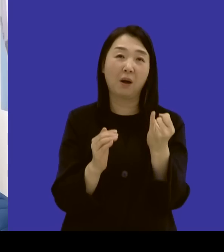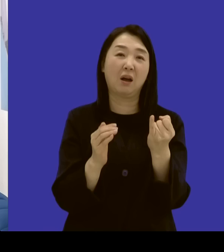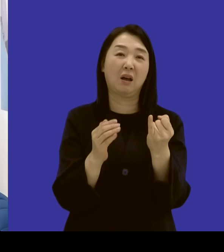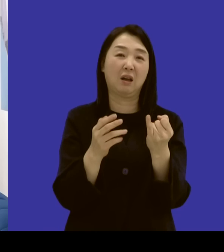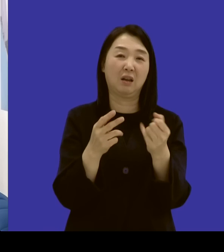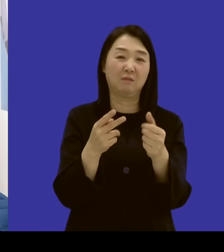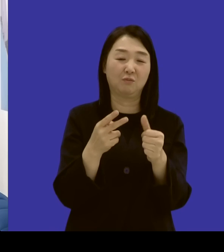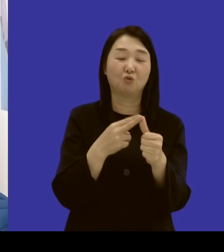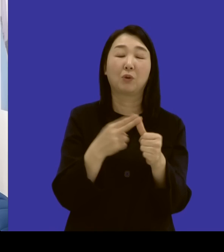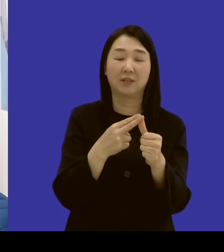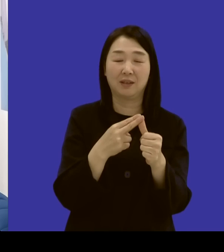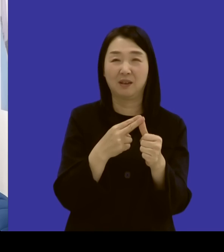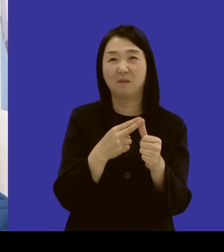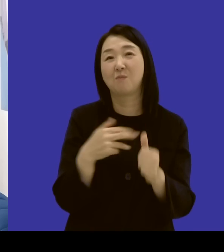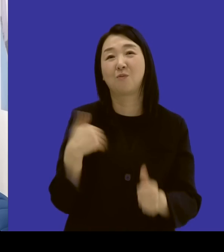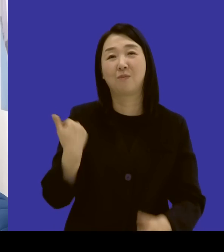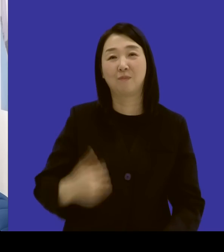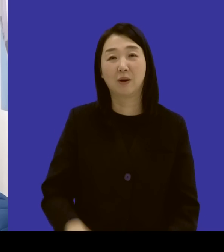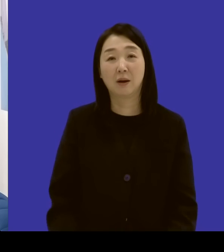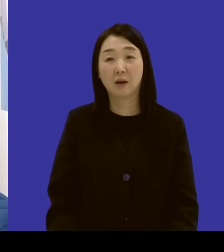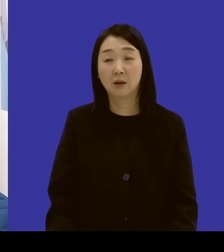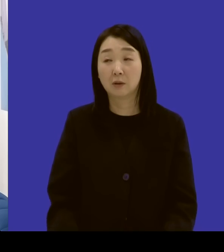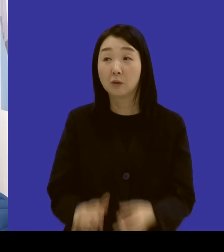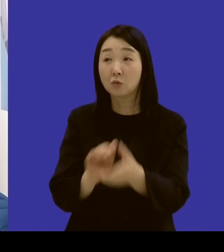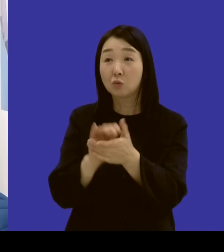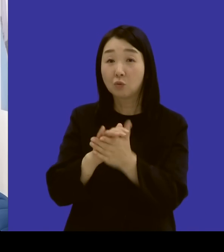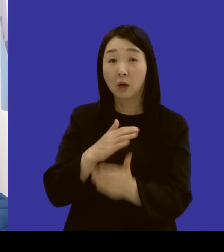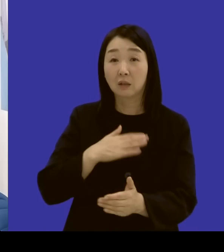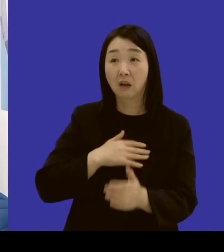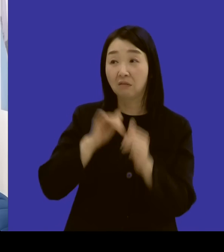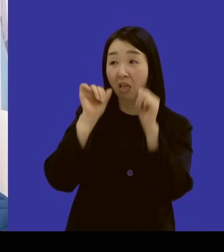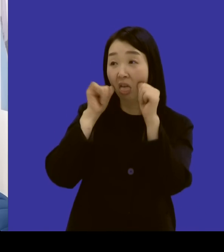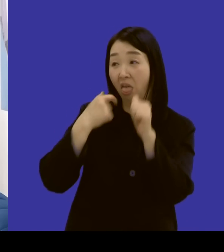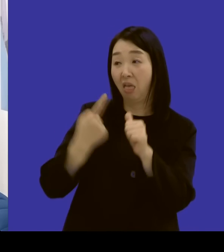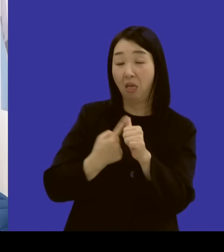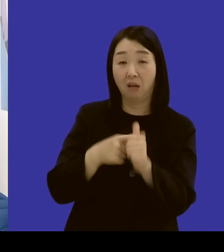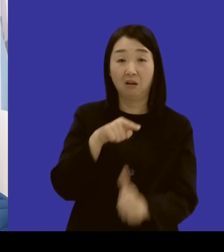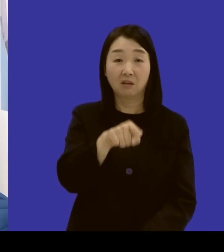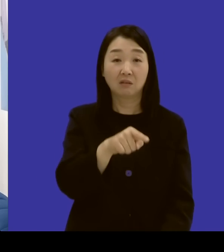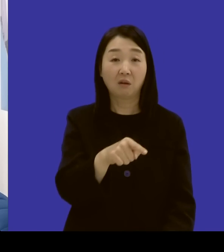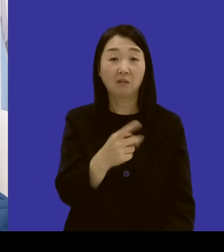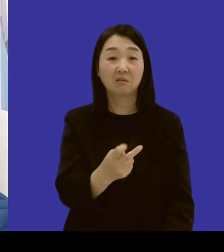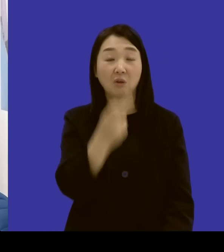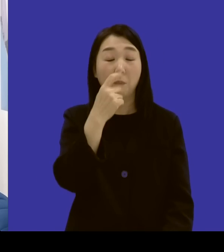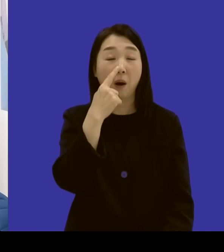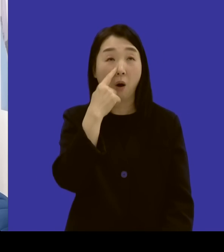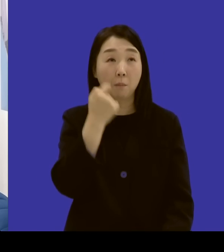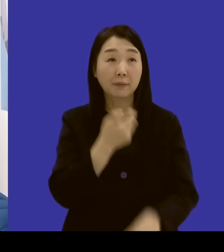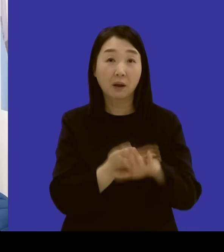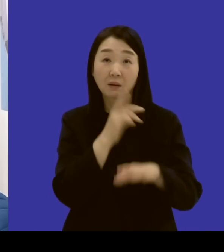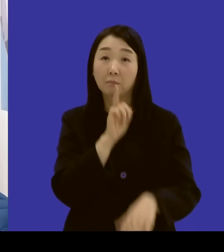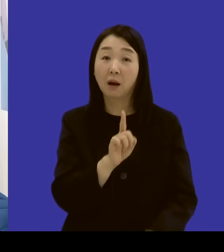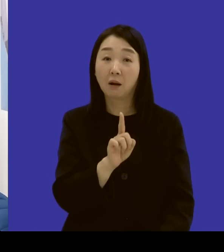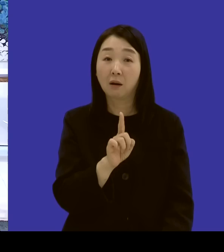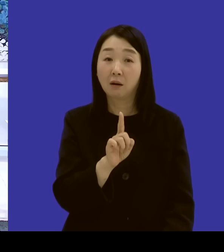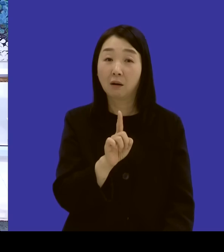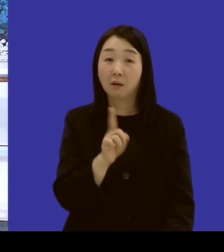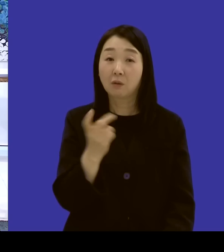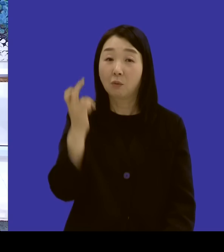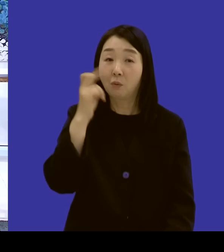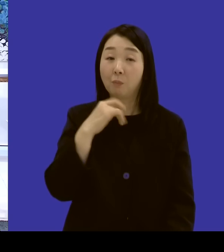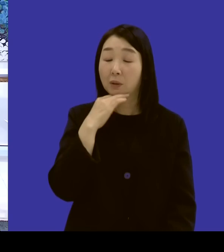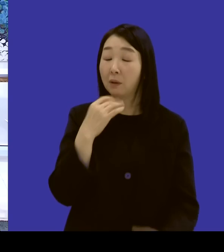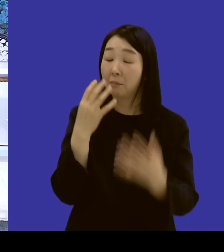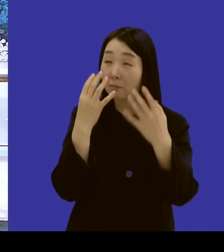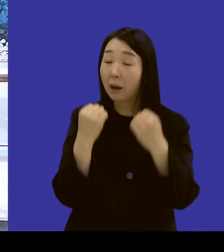하신 걸 몰랐고 어떤 친구가 저한테 이렇게 놀리더라고요. 너랑 니네 오빠랑은 엄마가 달라. 근데 오빠는 나이가